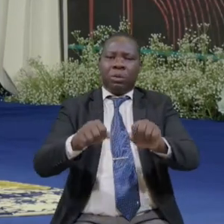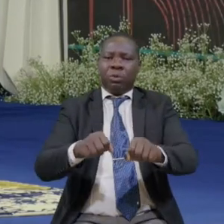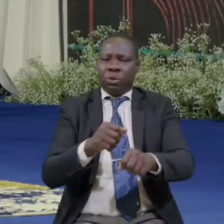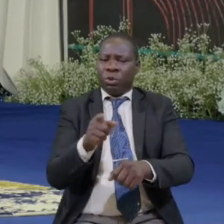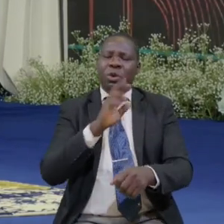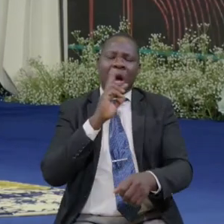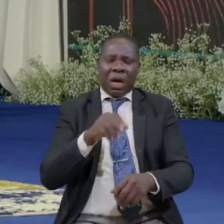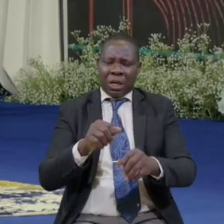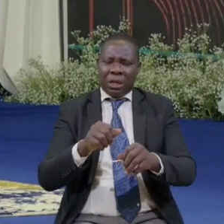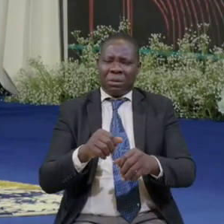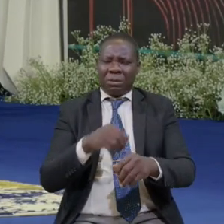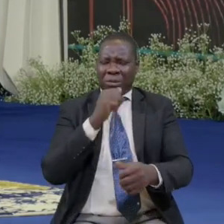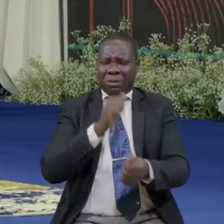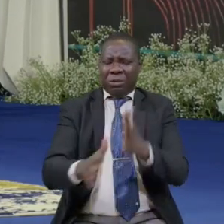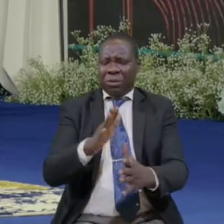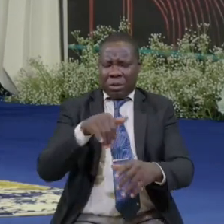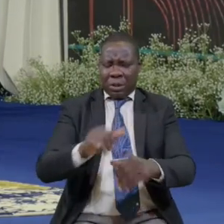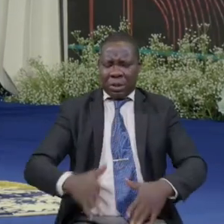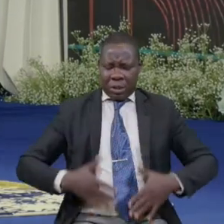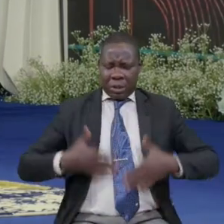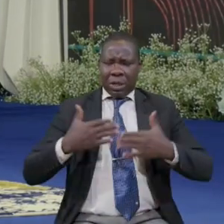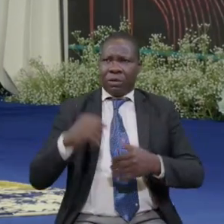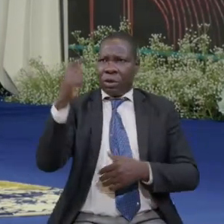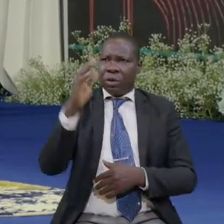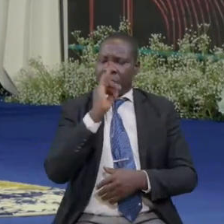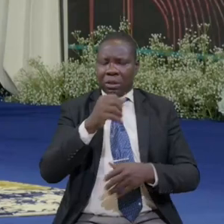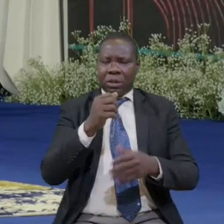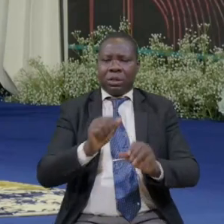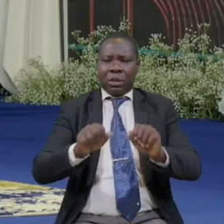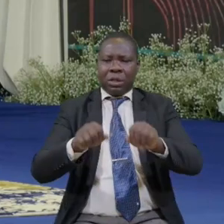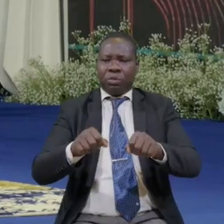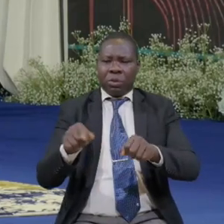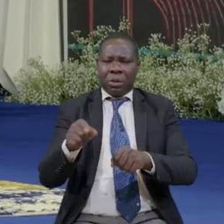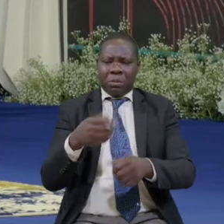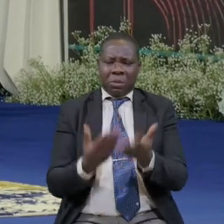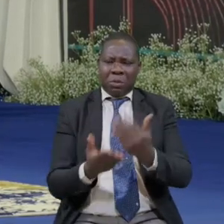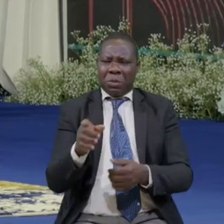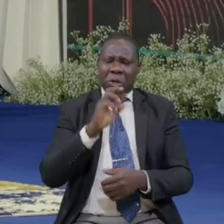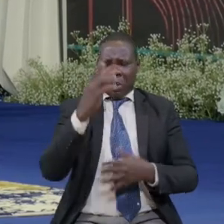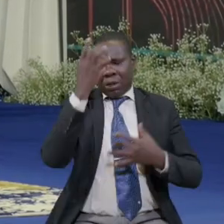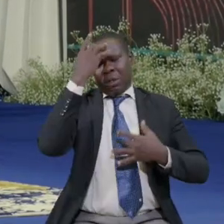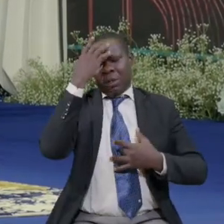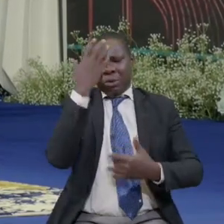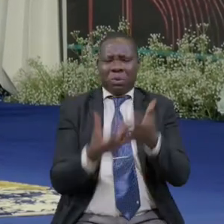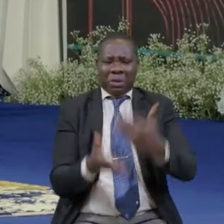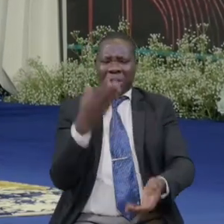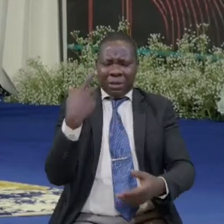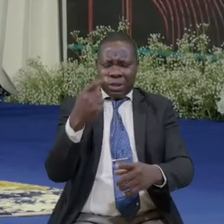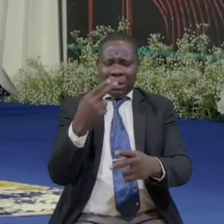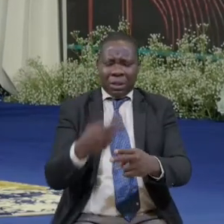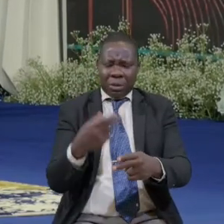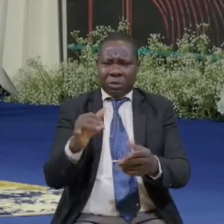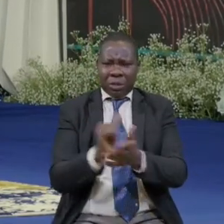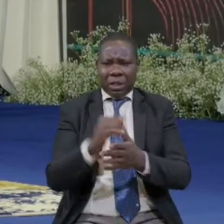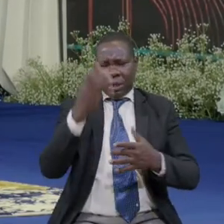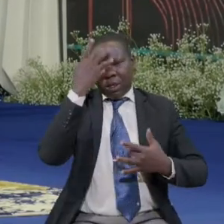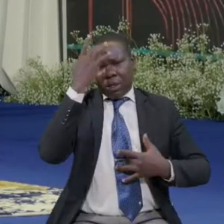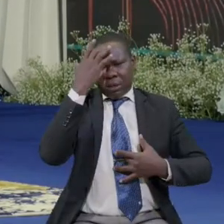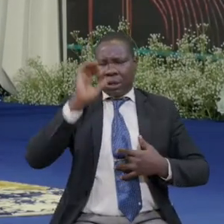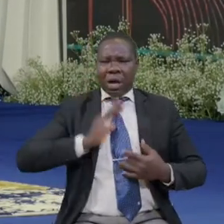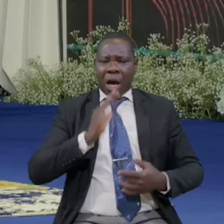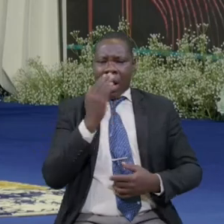totalement brisé dans la vie, Dieu est capable. Vous êtes malade, quel que soit le nom de la maladie,